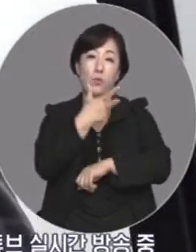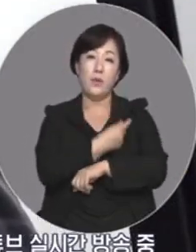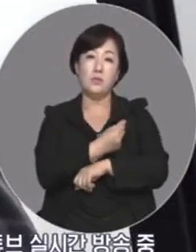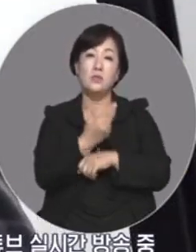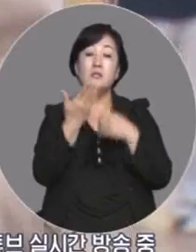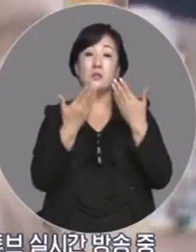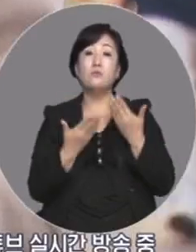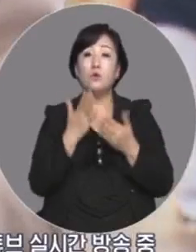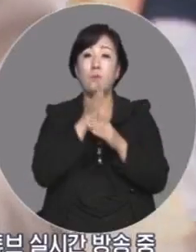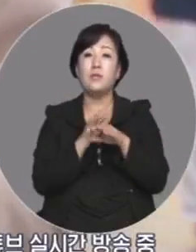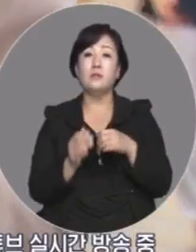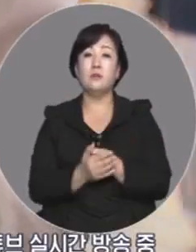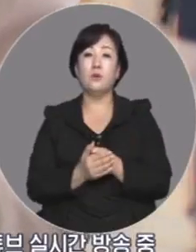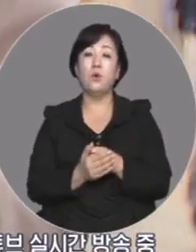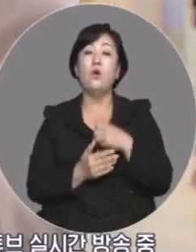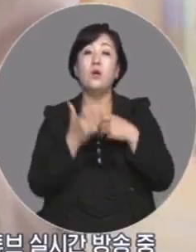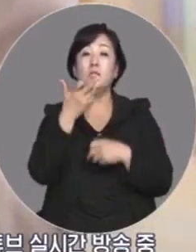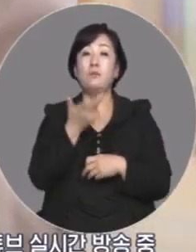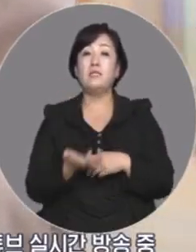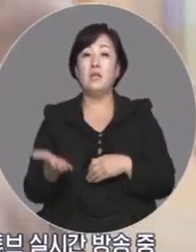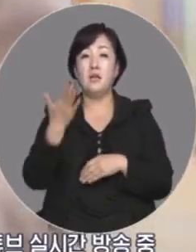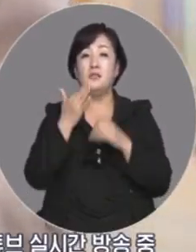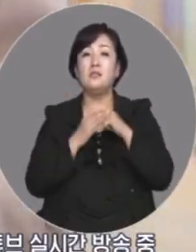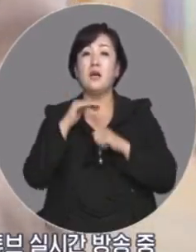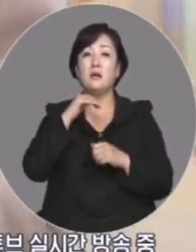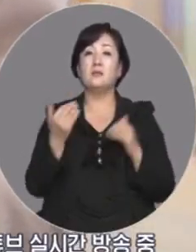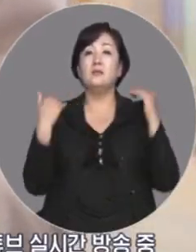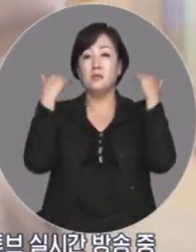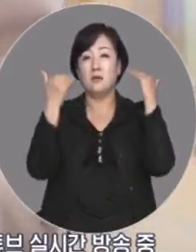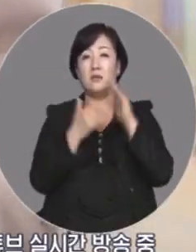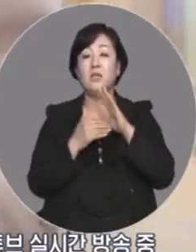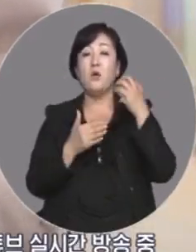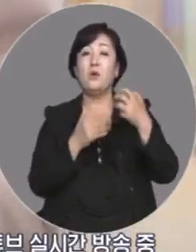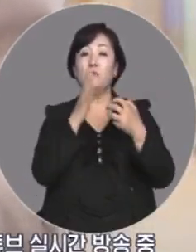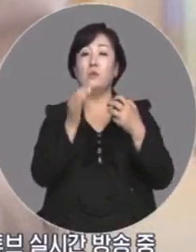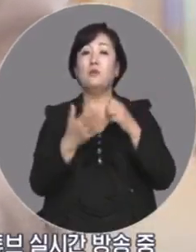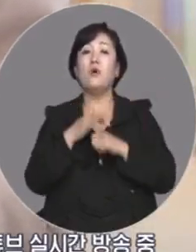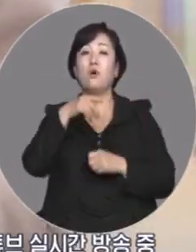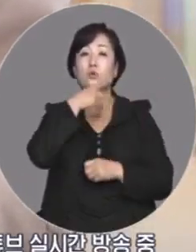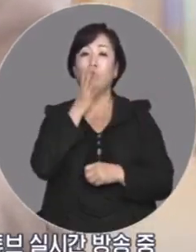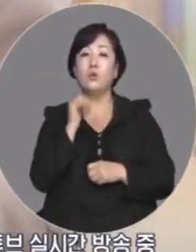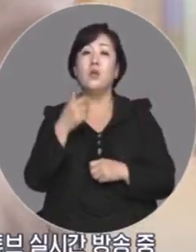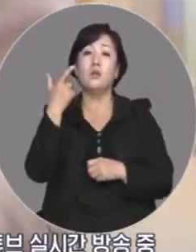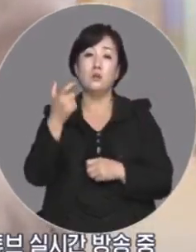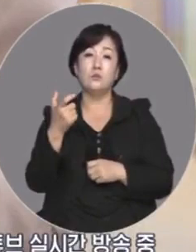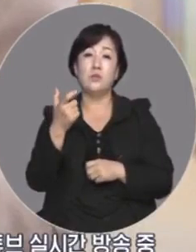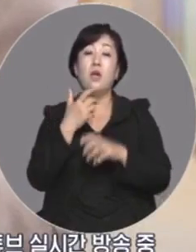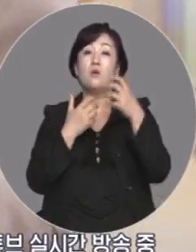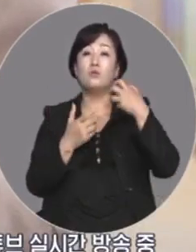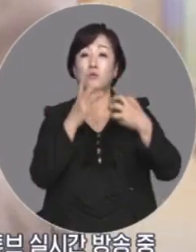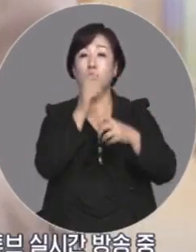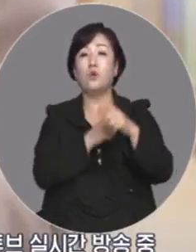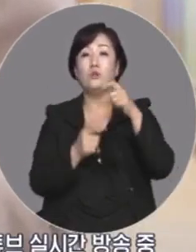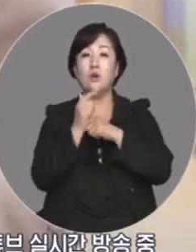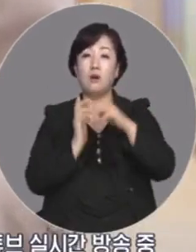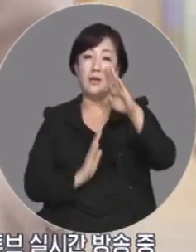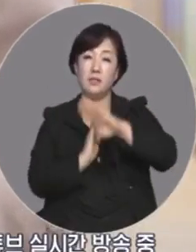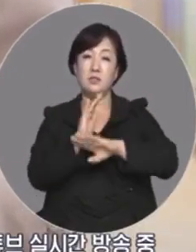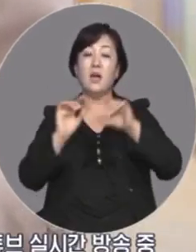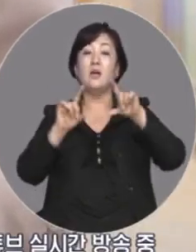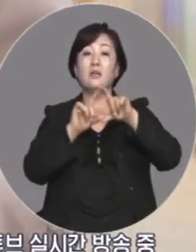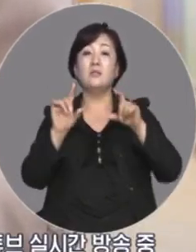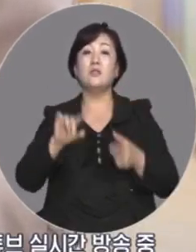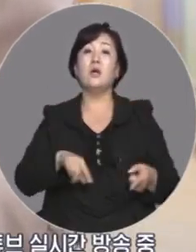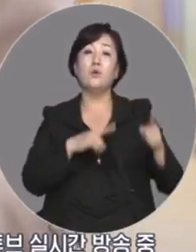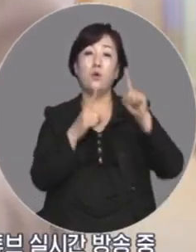접종률입니다. 18세 이상 성인의 80%, 60세 이상 고령층의 90%가 접종을 마쳐야 일상